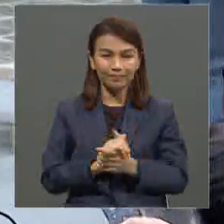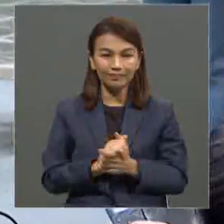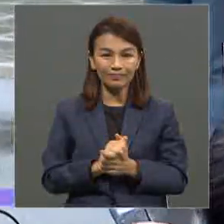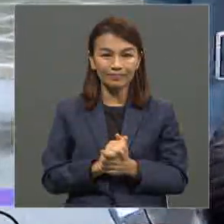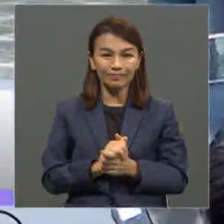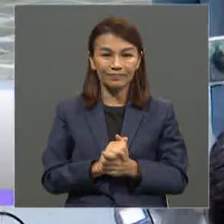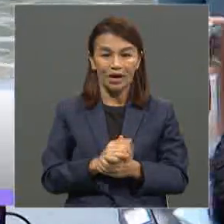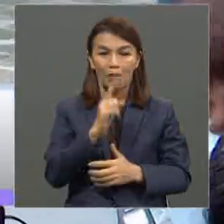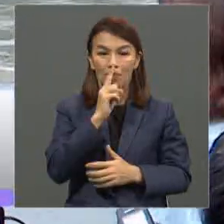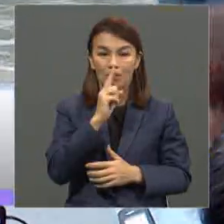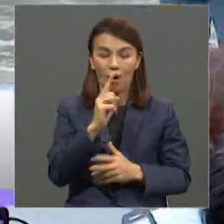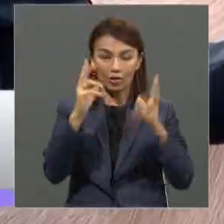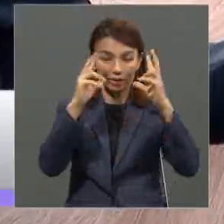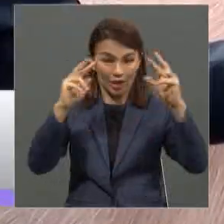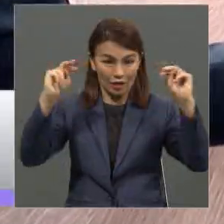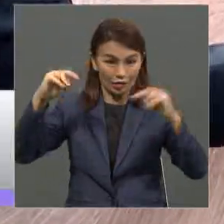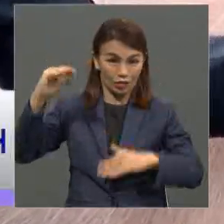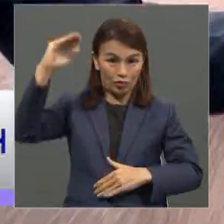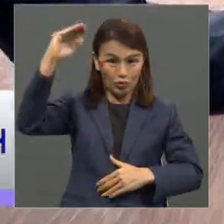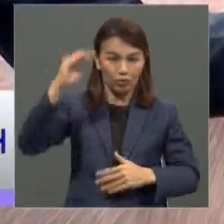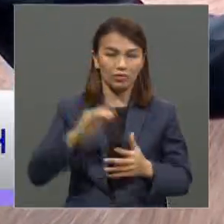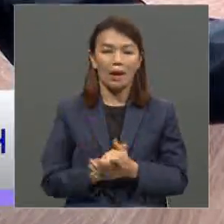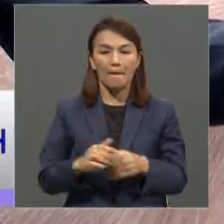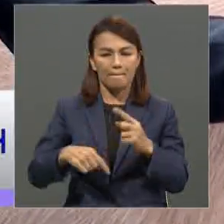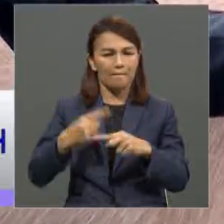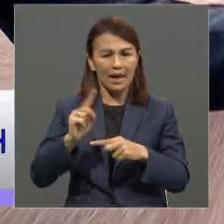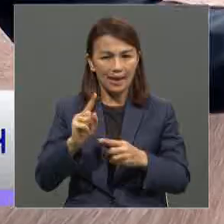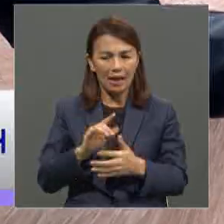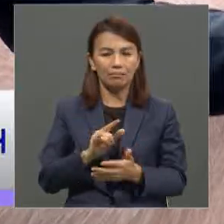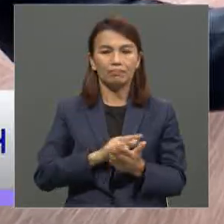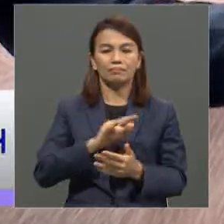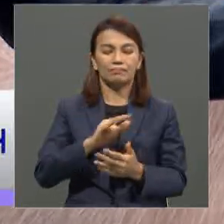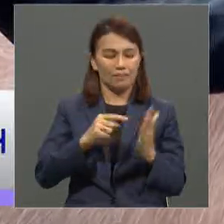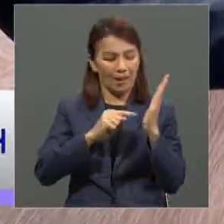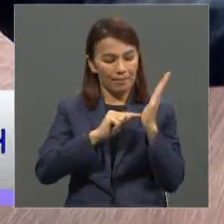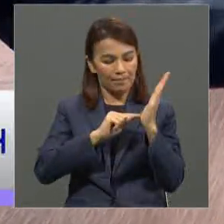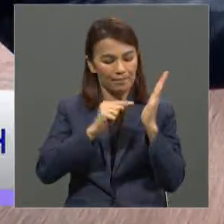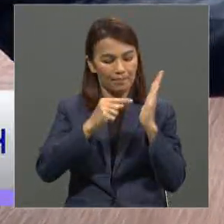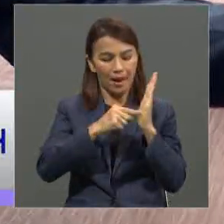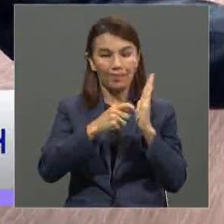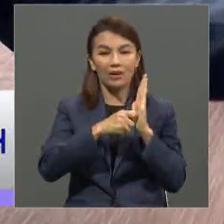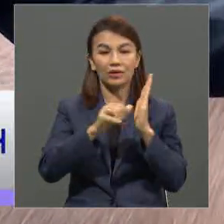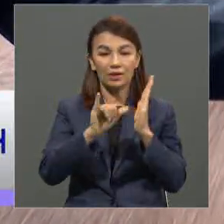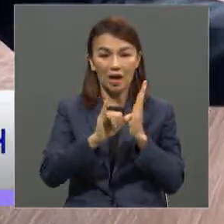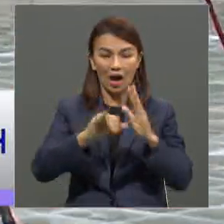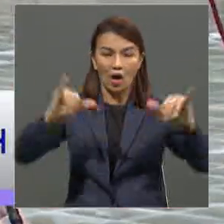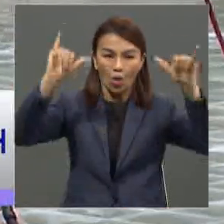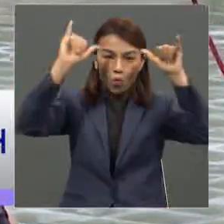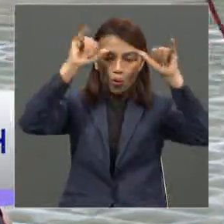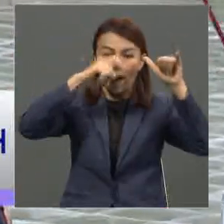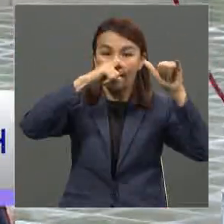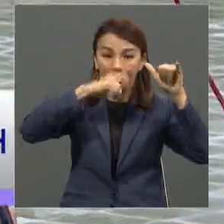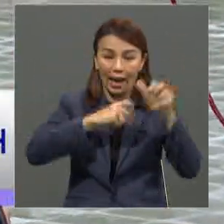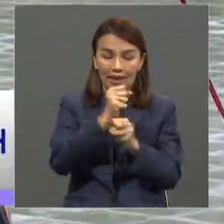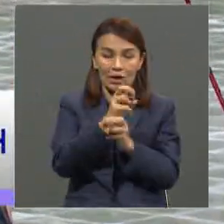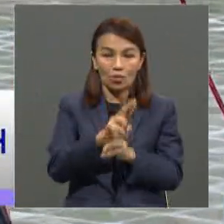วัชรคีรินทร์นายกรัฐมนตรีจะเดินทางไปร่วมงาน Thailand Buffalo Heritageควายไทยมรดกไทยซึ่งจะจัดขึ้นวัน